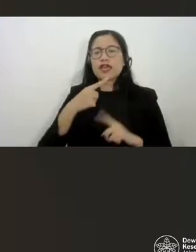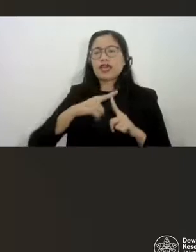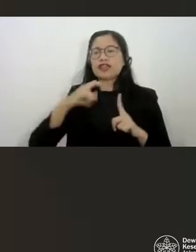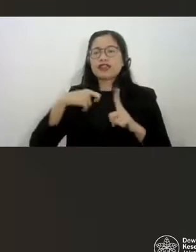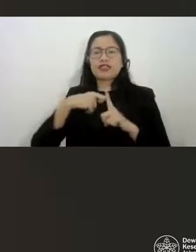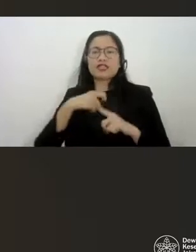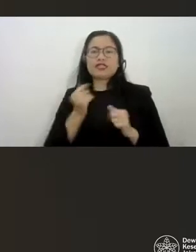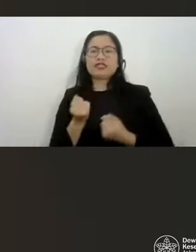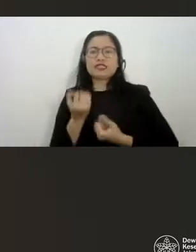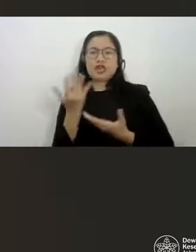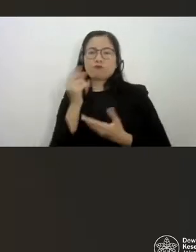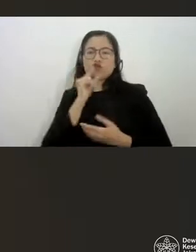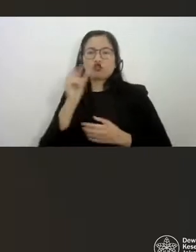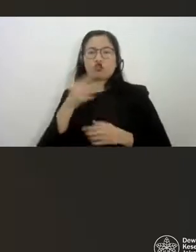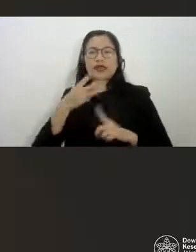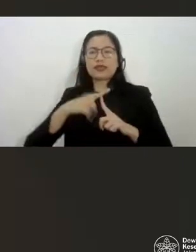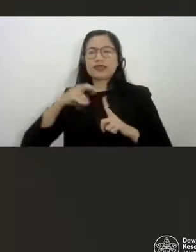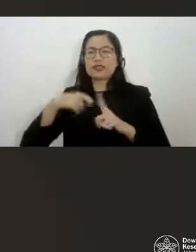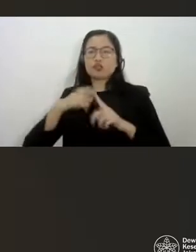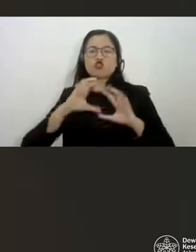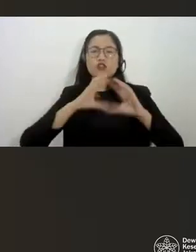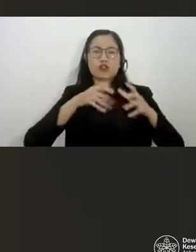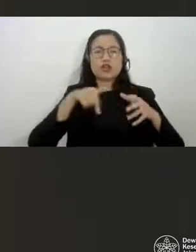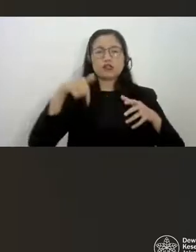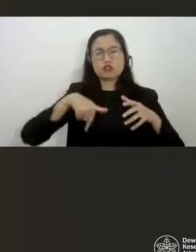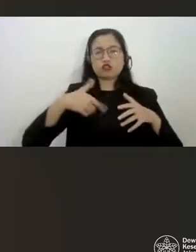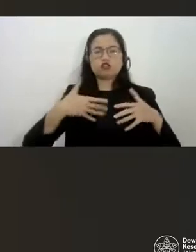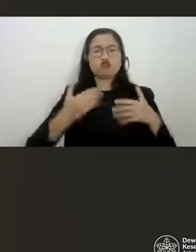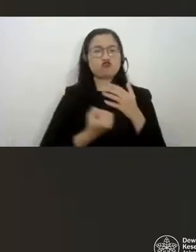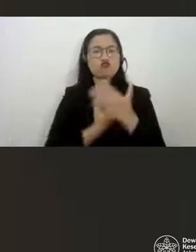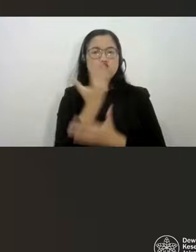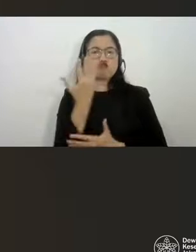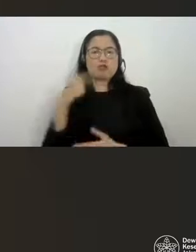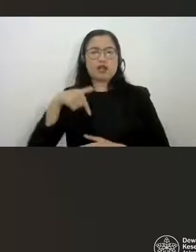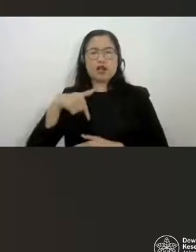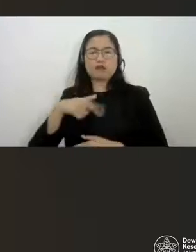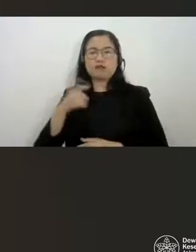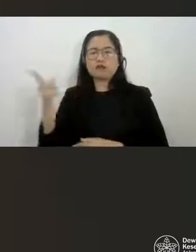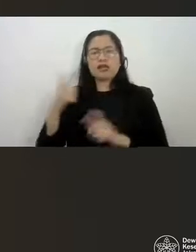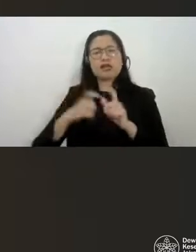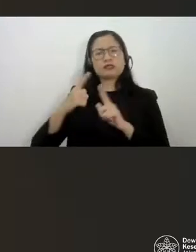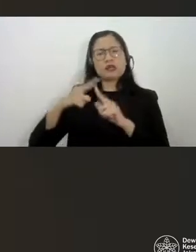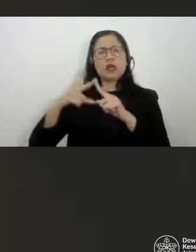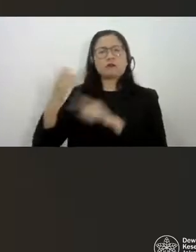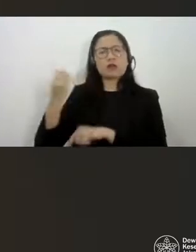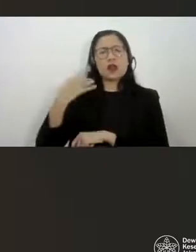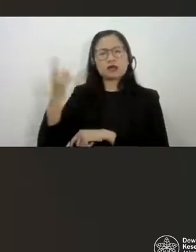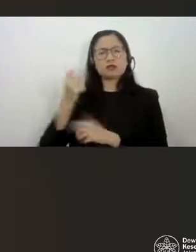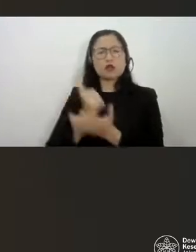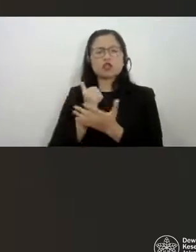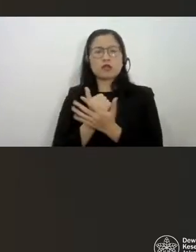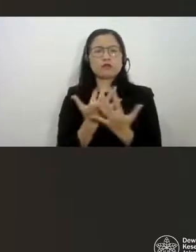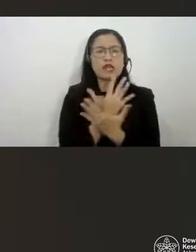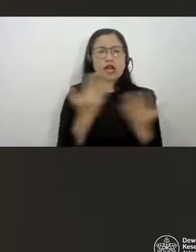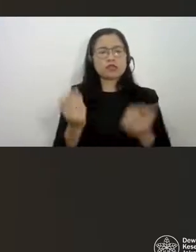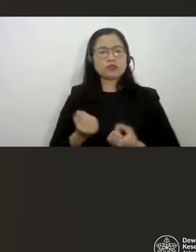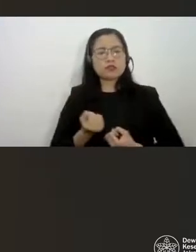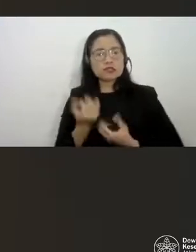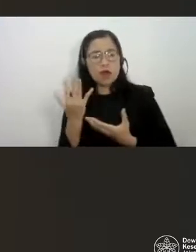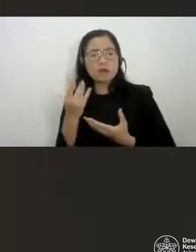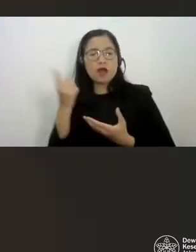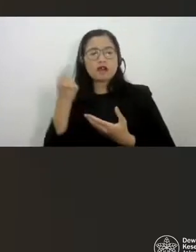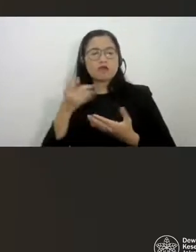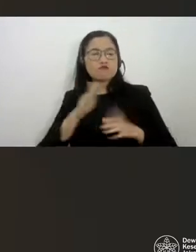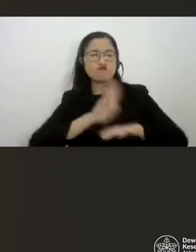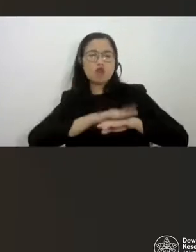yang Sedang Tumbuh. Beliau menjelaskan seharusnya umat Islam Indonesia mampu menciptakan kebudayaan yang